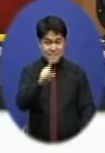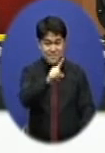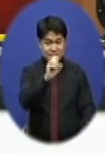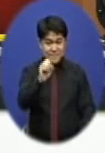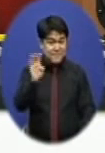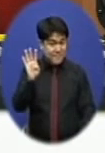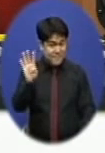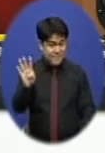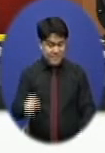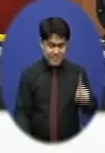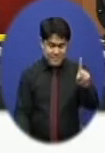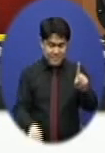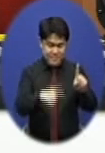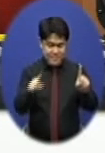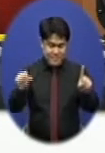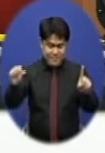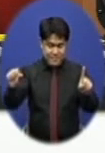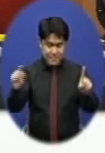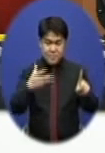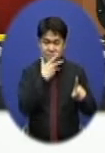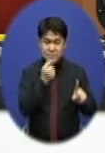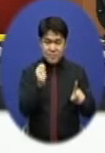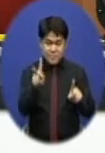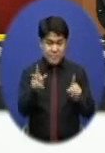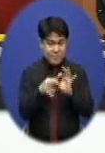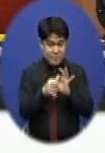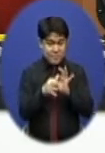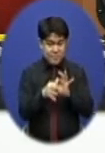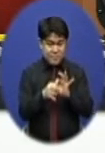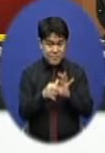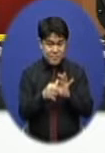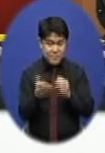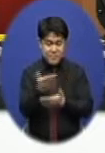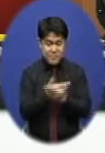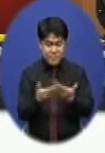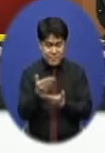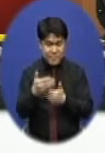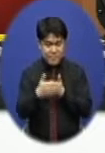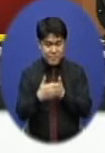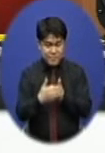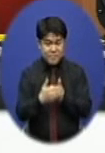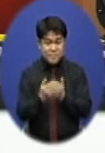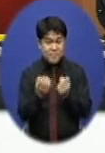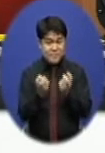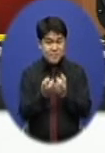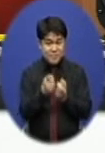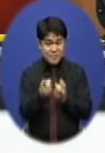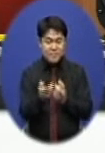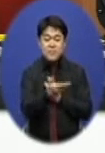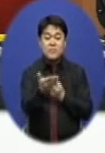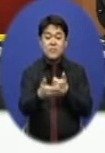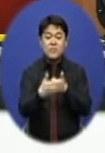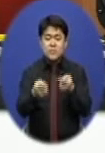ARS 060-608-1004번부터 네. 1번부터 5번까지는 저희 방송국에 꼭 나눔을 실천하는 방송이기 때문에 네. 여러분의 손길이 네.